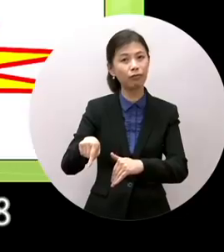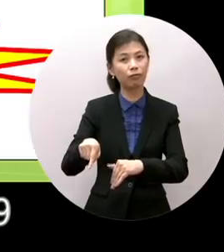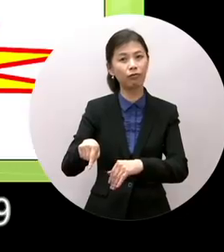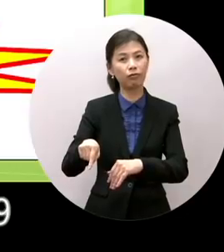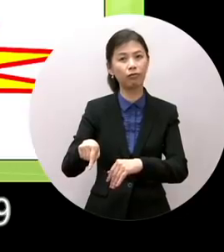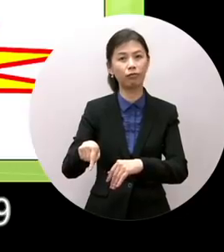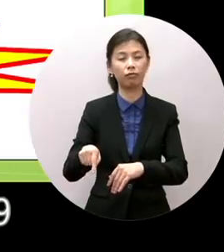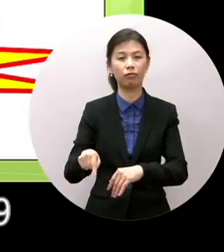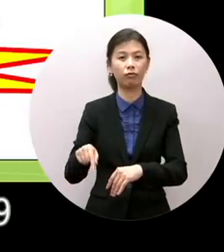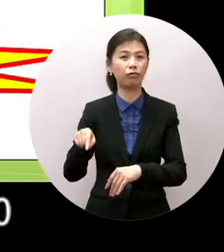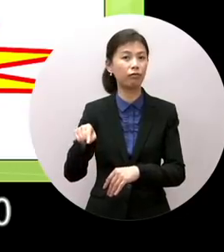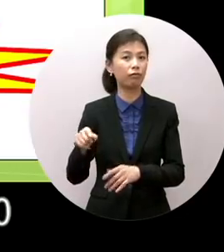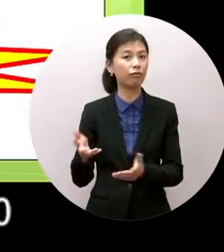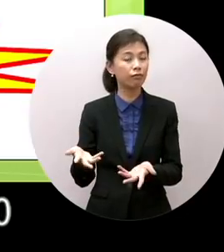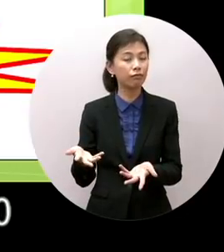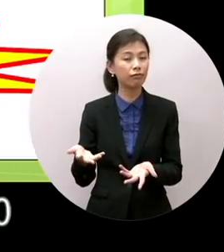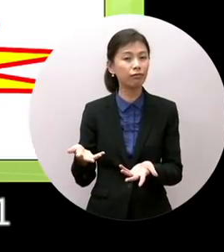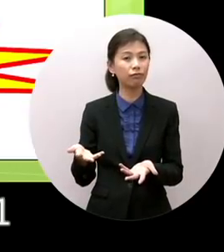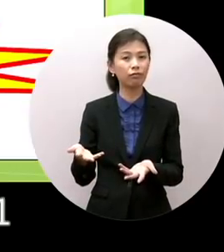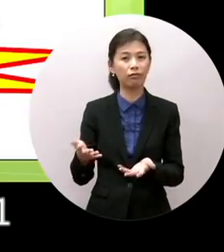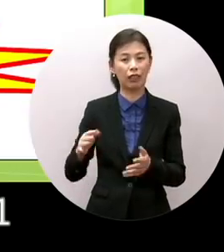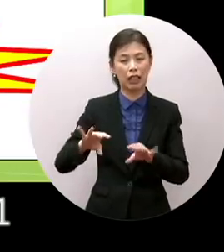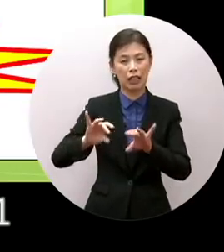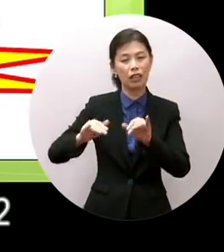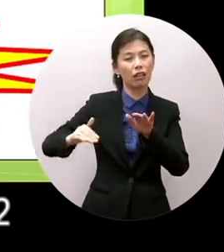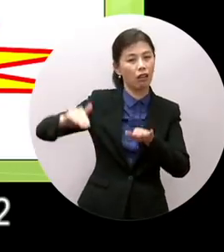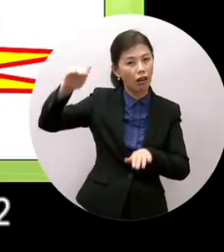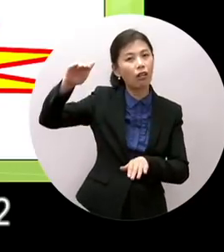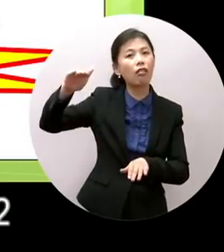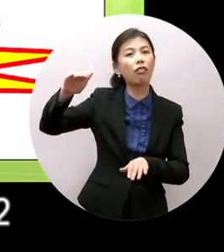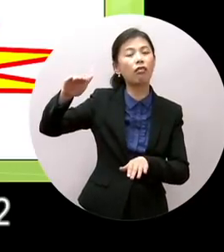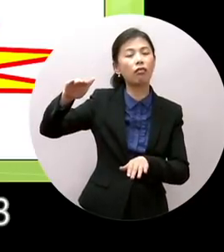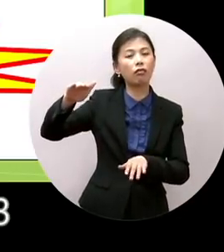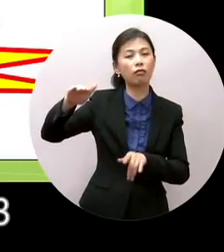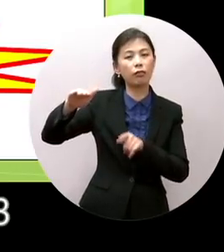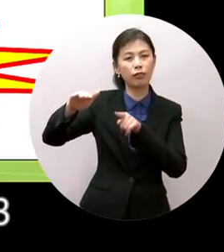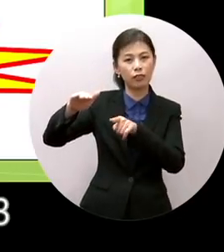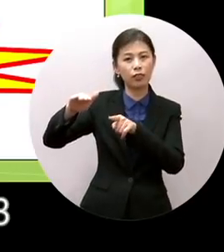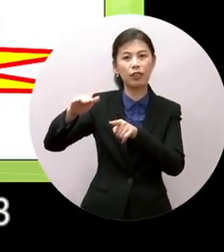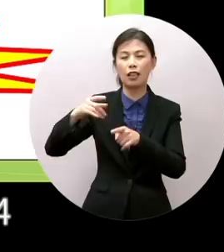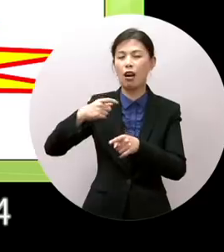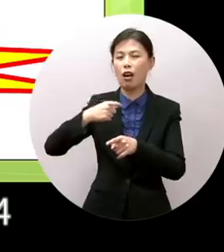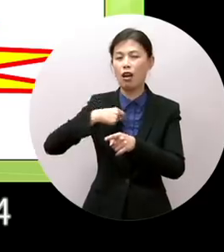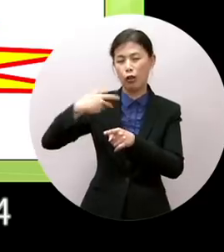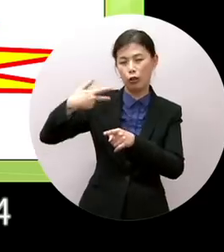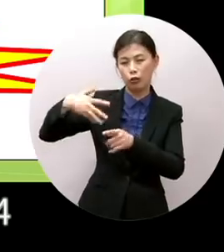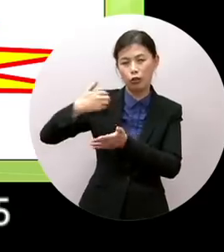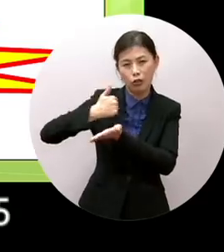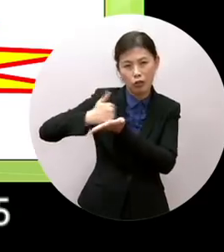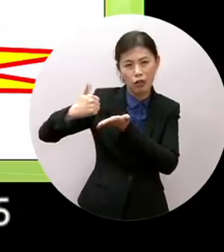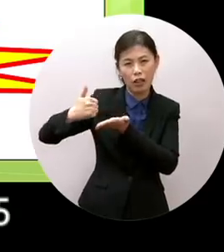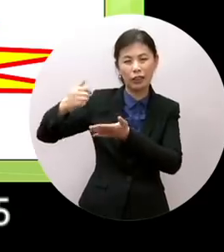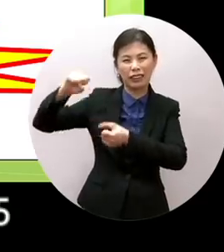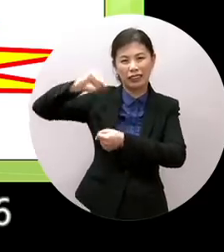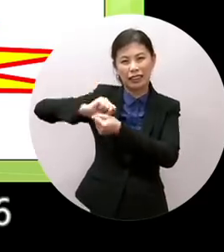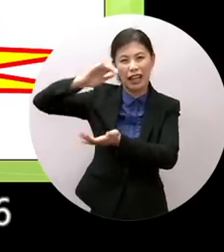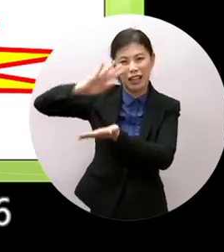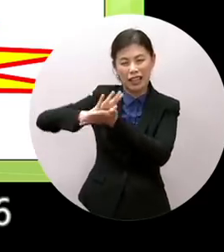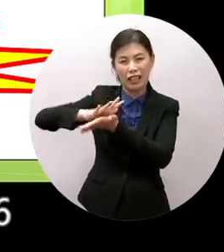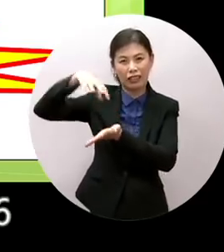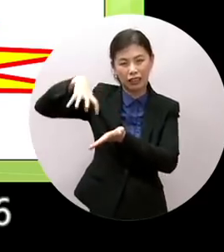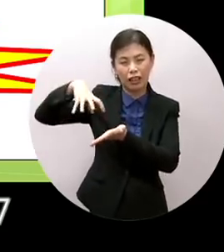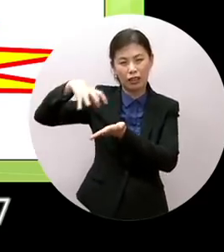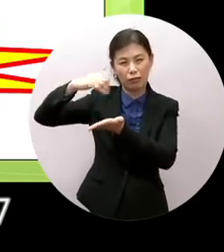咱因为三峡这个所在地势较悬，一定爱特别讲吼，咱的辅助加压站，啊，所以辅助加压站这个部